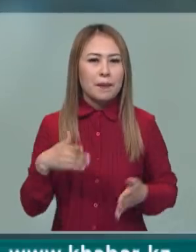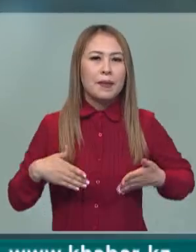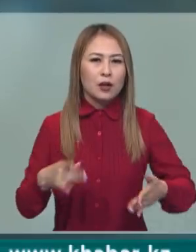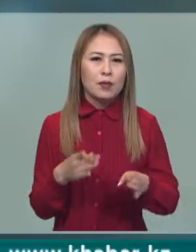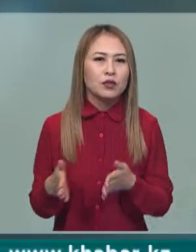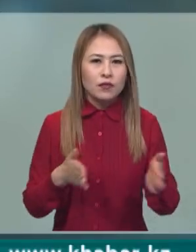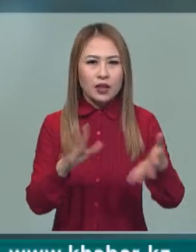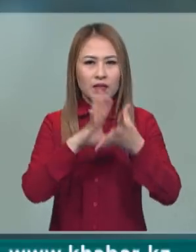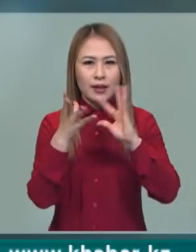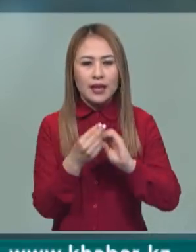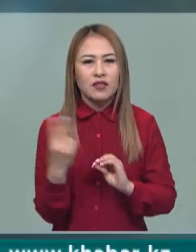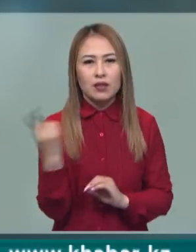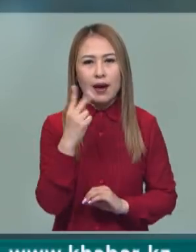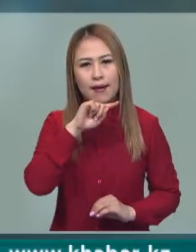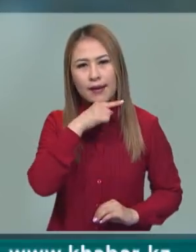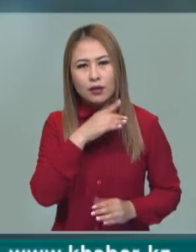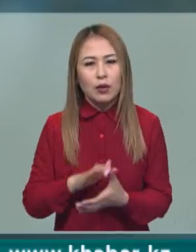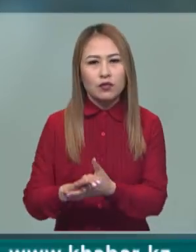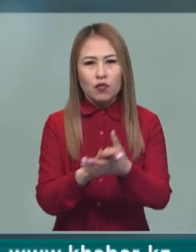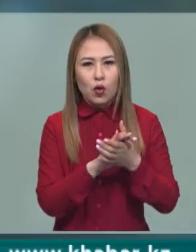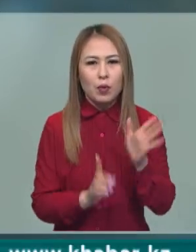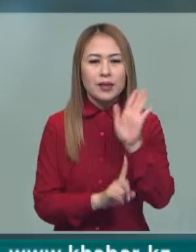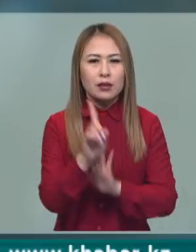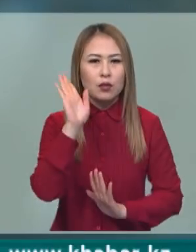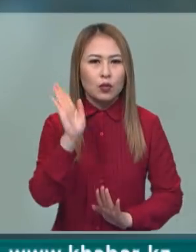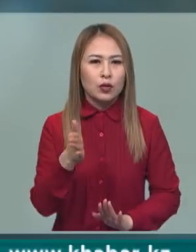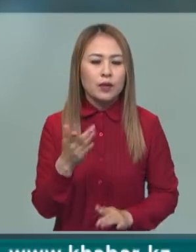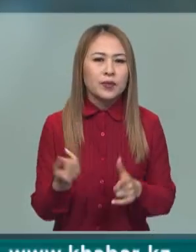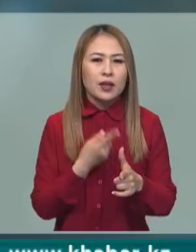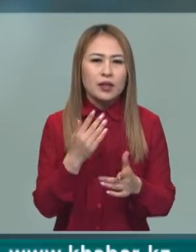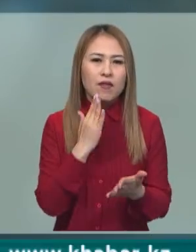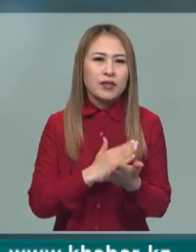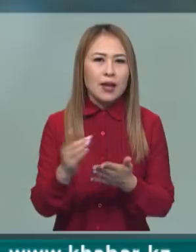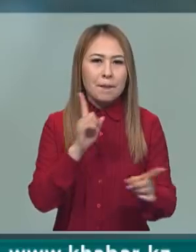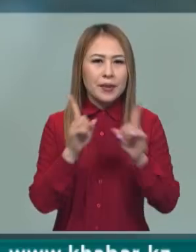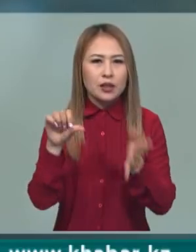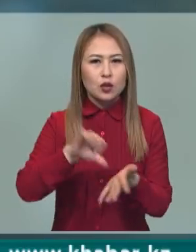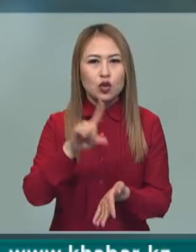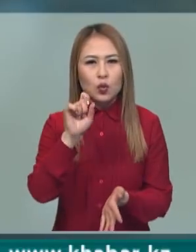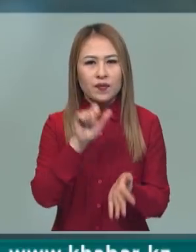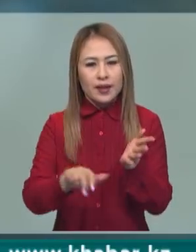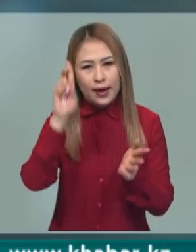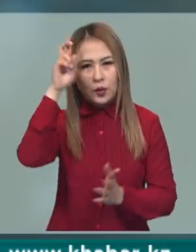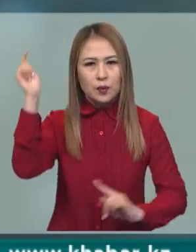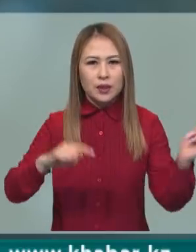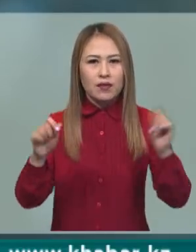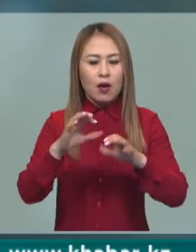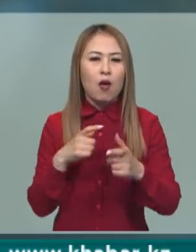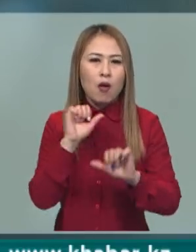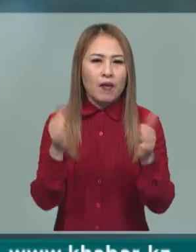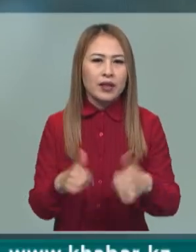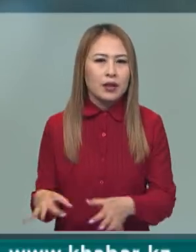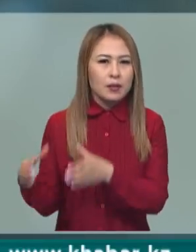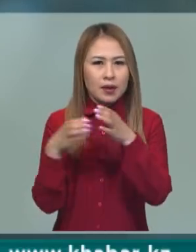белдеу, бір жол екінші экономикалық ынтымақтастық форумы басталады. Жоғары дәрежелі саммитке 160 мемлекеттің ресми делегациясы